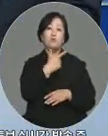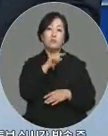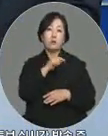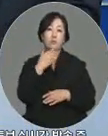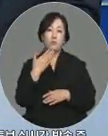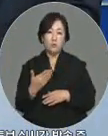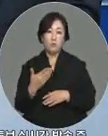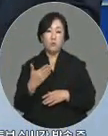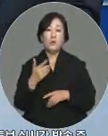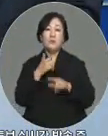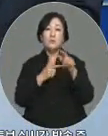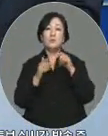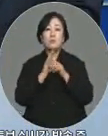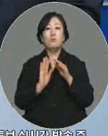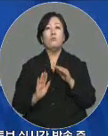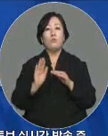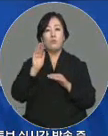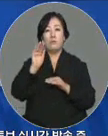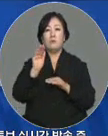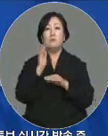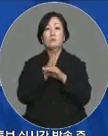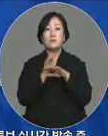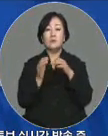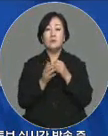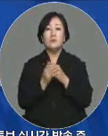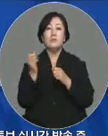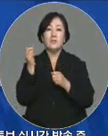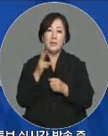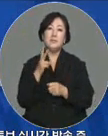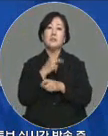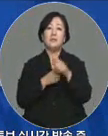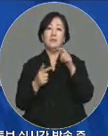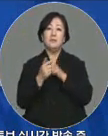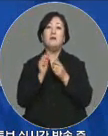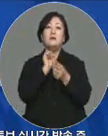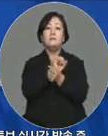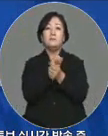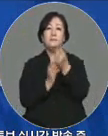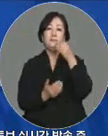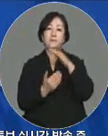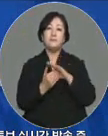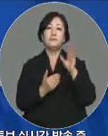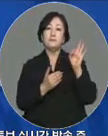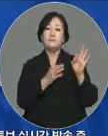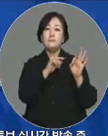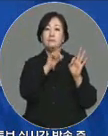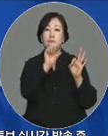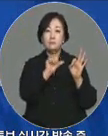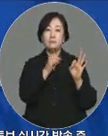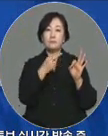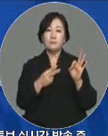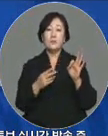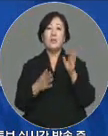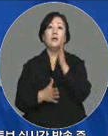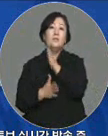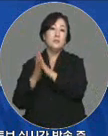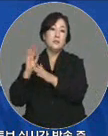지금 좀 올라가고 있는 상황이고 그다음에 재감염률이 전국이 10.52%고 우리 시가